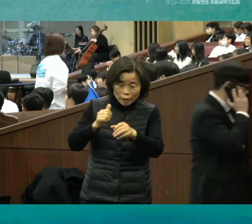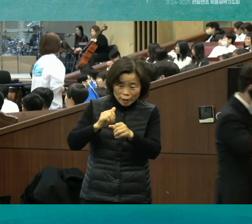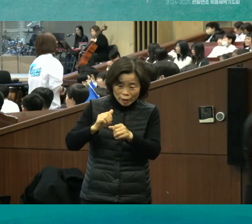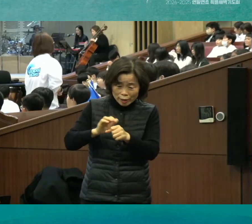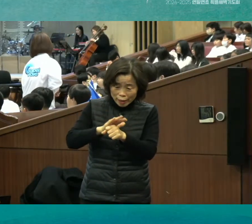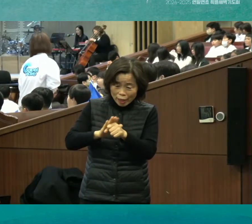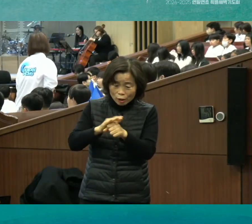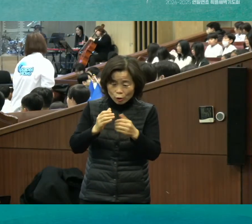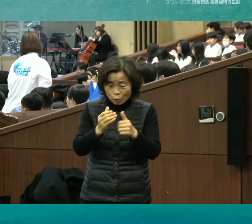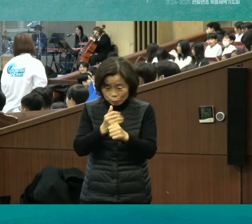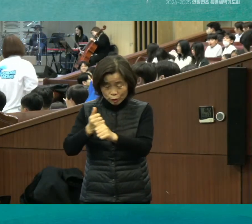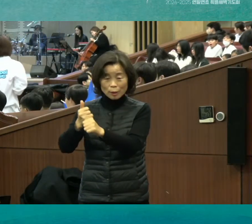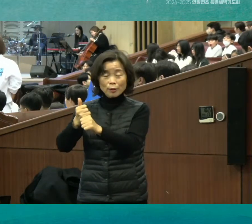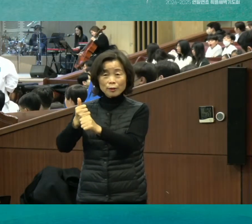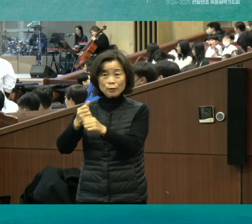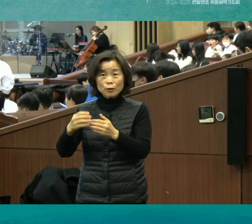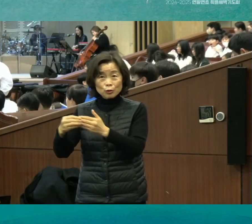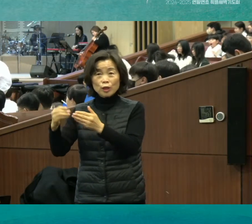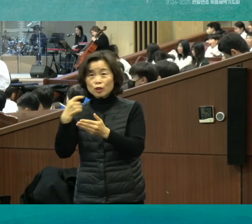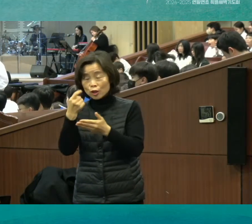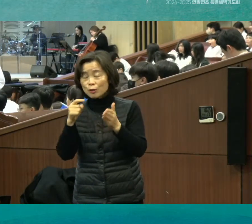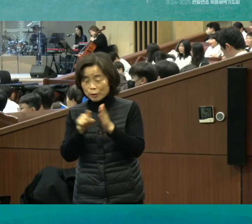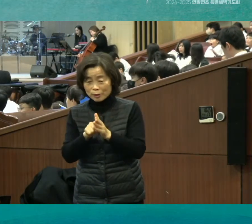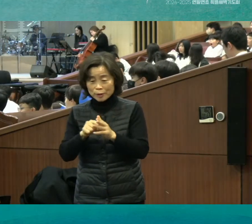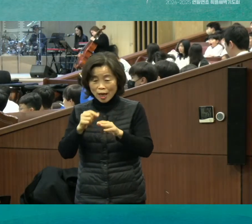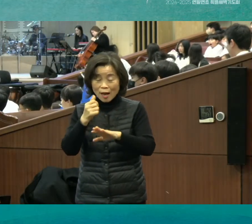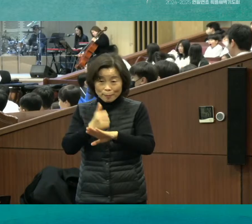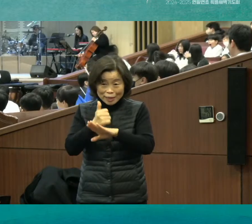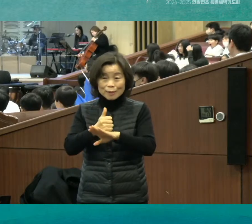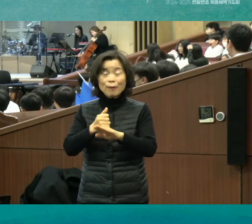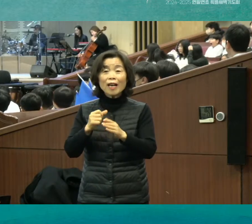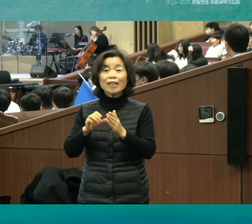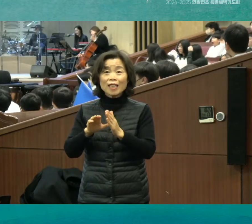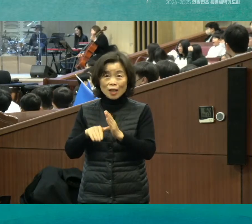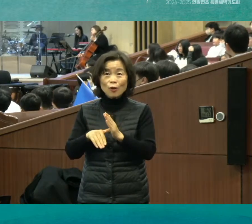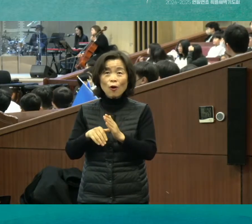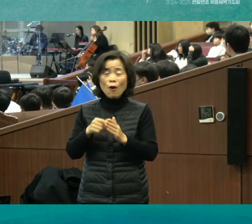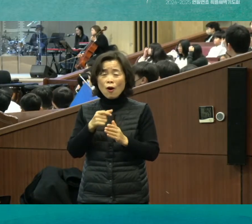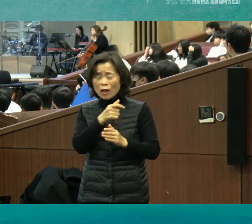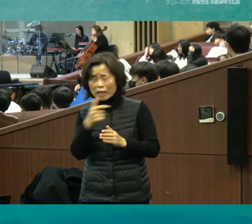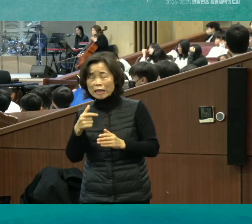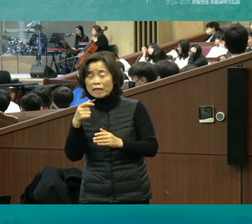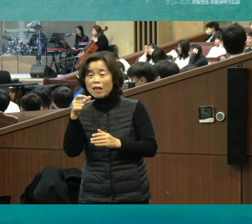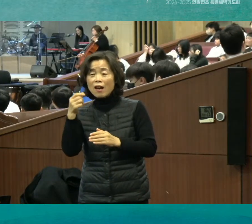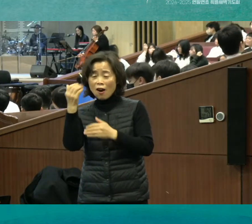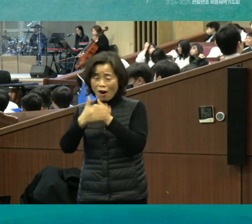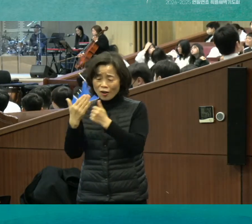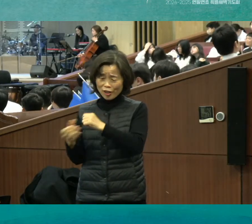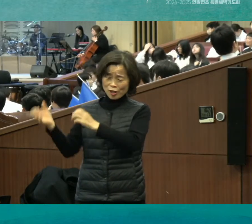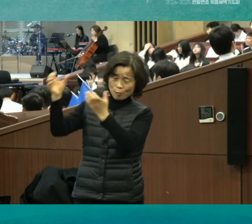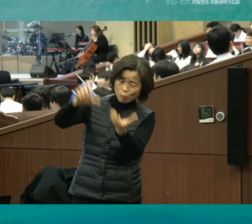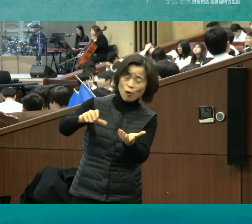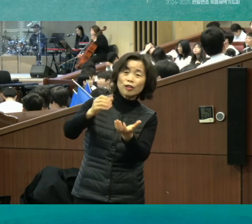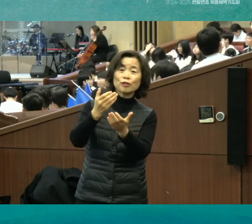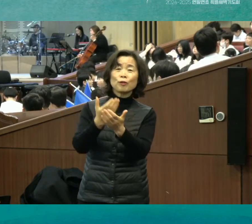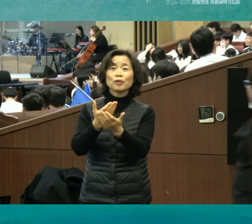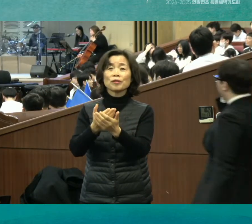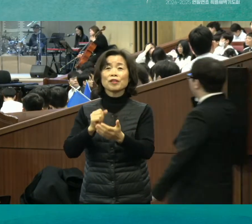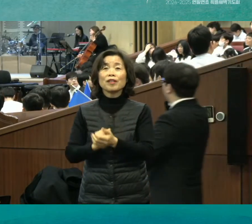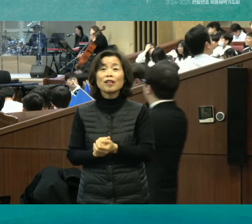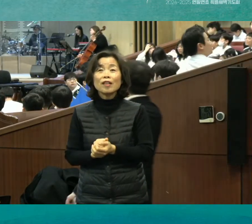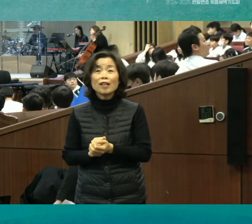인도하시는 줄 믿습니다. 성령 하나님, 이 시간 마지막 시간에도 폭포수와 같은 은혜를 허락하여